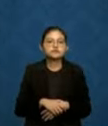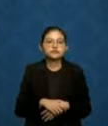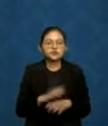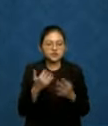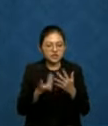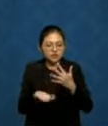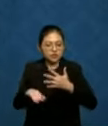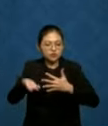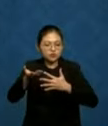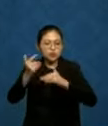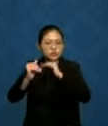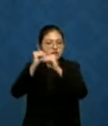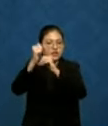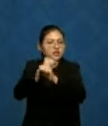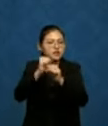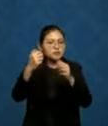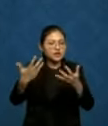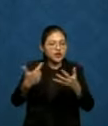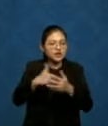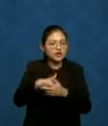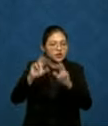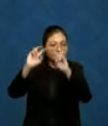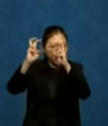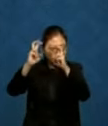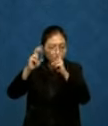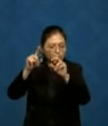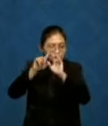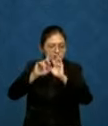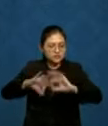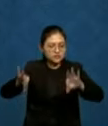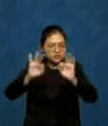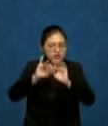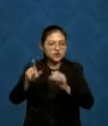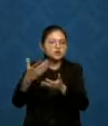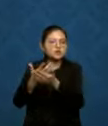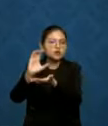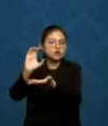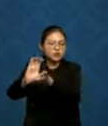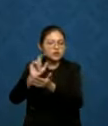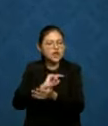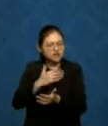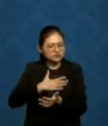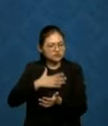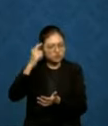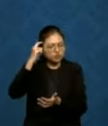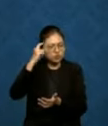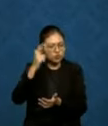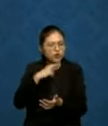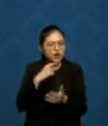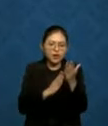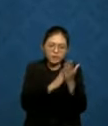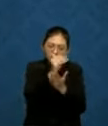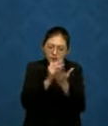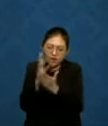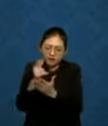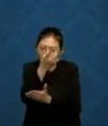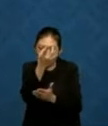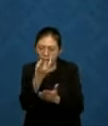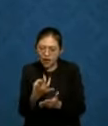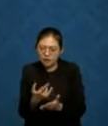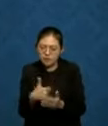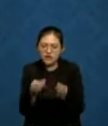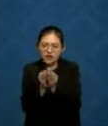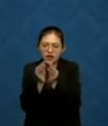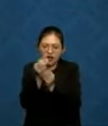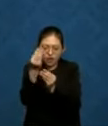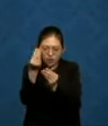พร้อมกันได้อย่างไรบ้างครับนี่คือโจทย์สำคัญของกองทุนนะครับผมอยากจะทราบจริงๆครับว่าอนุมัติอะไรไปบ้างครับหลักเกณฑ์อะไรไปบ้างครับตัวเลขสถิติแรงงาน